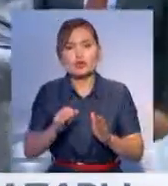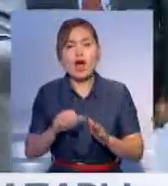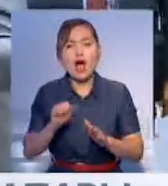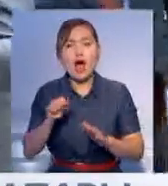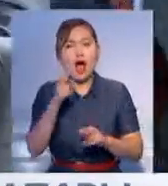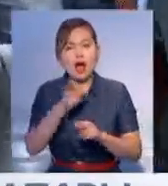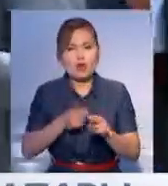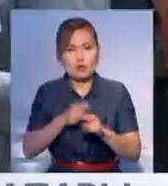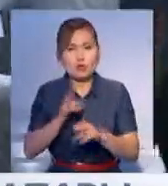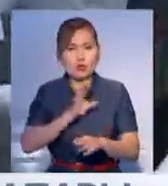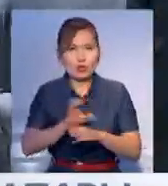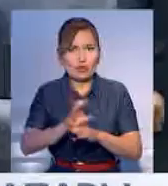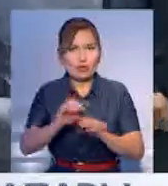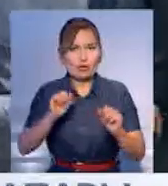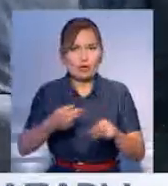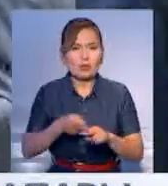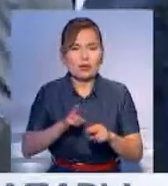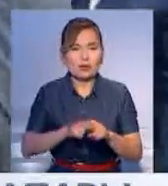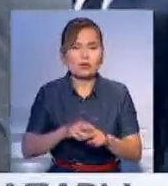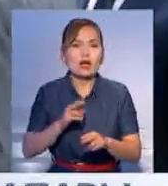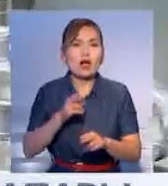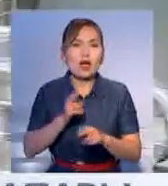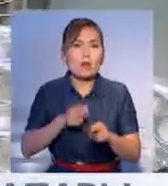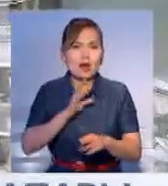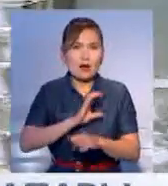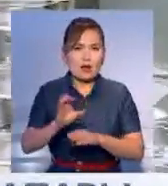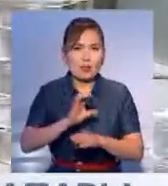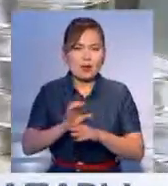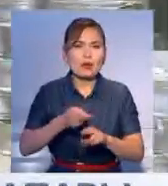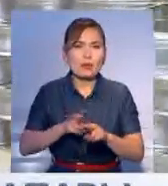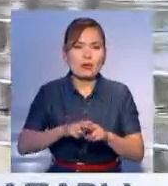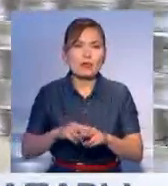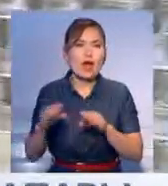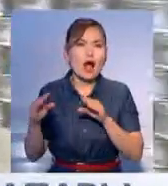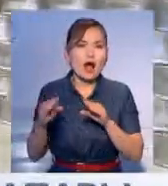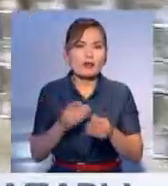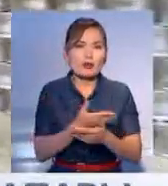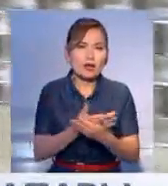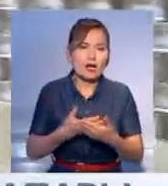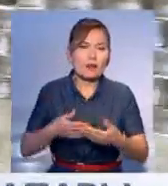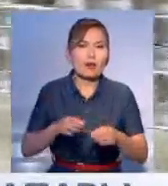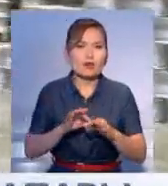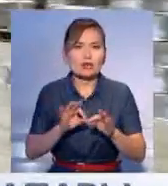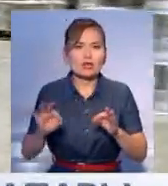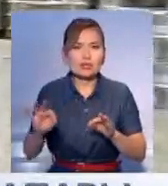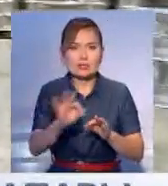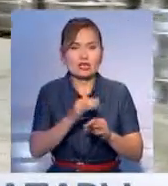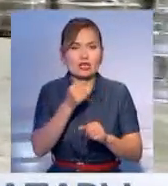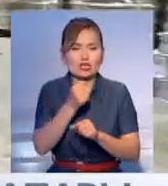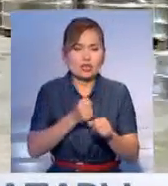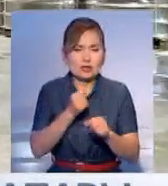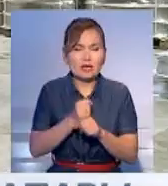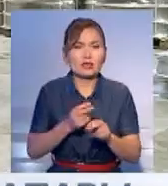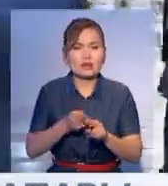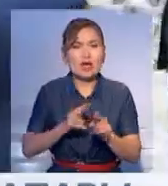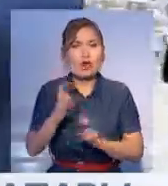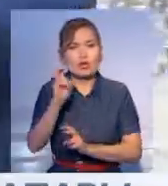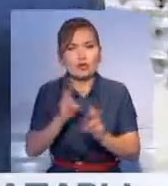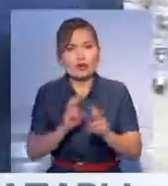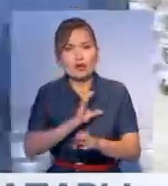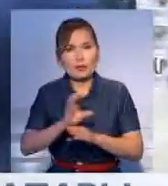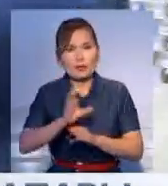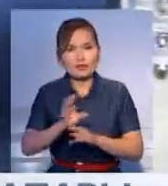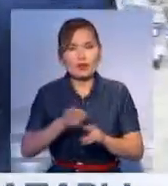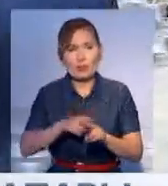бар. Сондай-ақ Нұрсұлтан Назарбаев осы шығарылған алюминийден автокөлік дискілерін жасайтын зауытты да аралап көрді. Бұл өндіріс ошағы былтыр